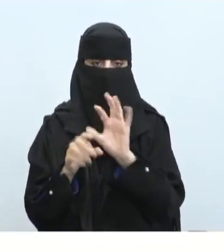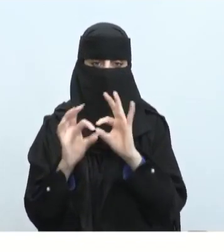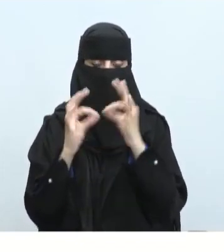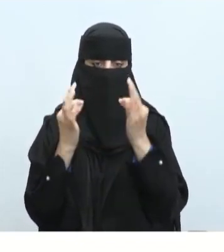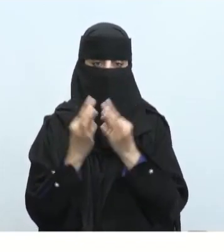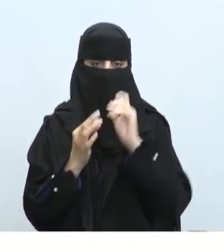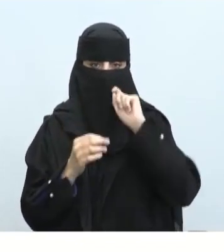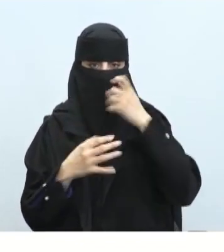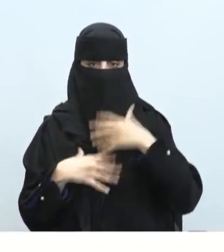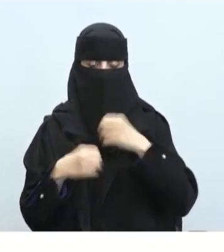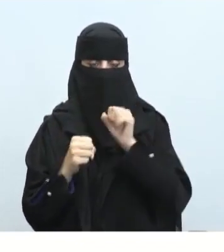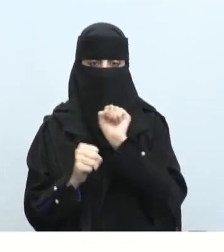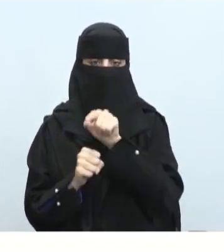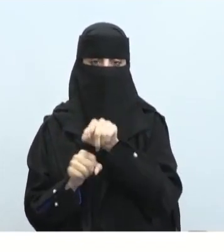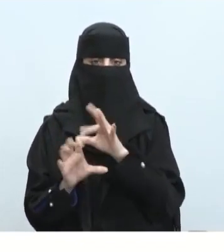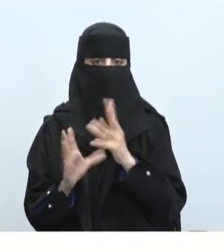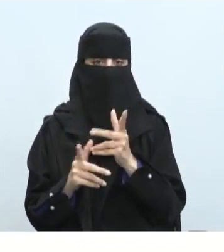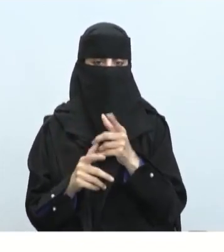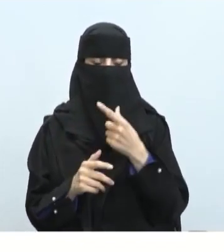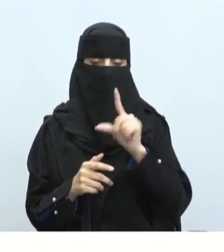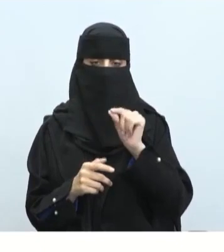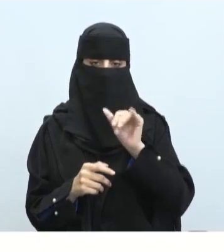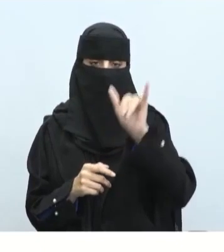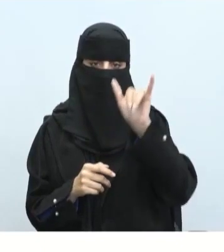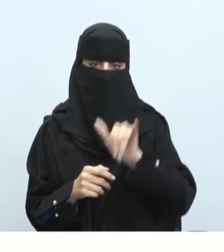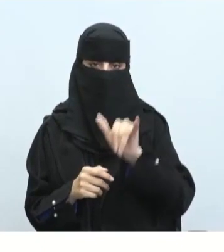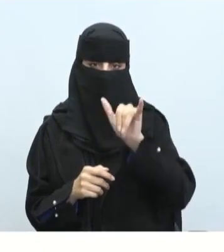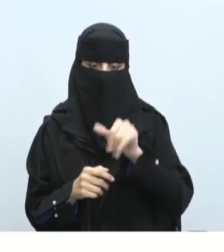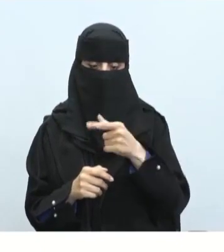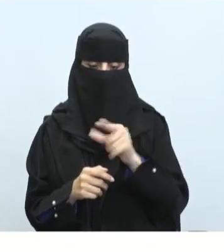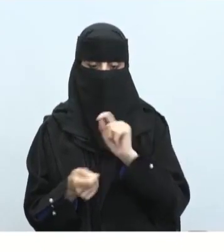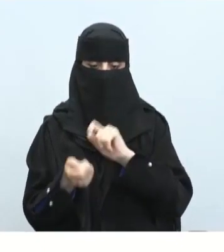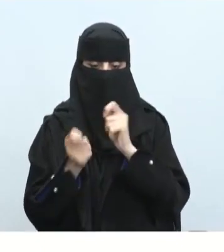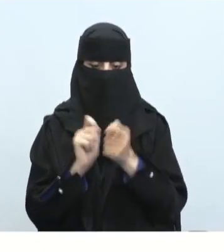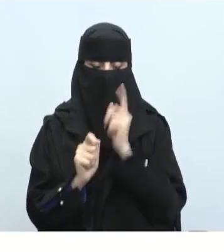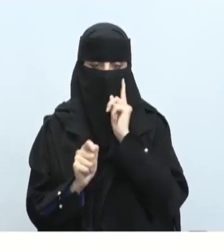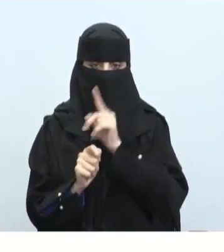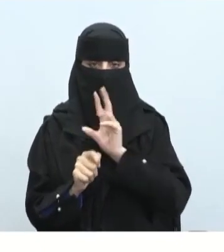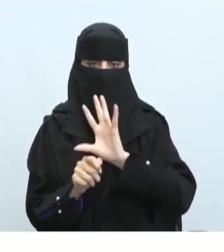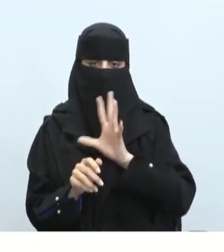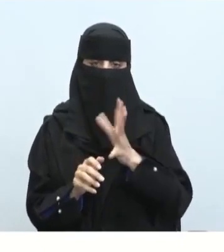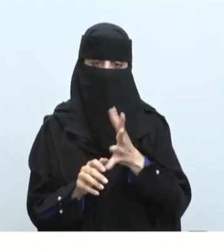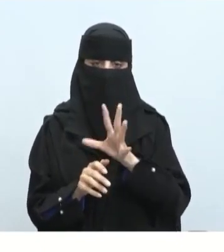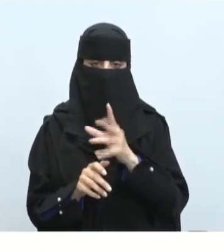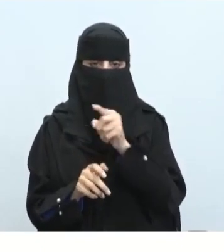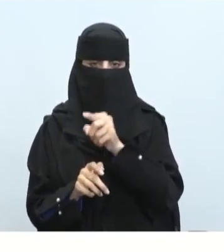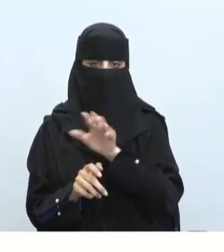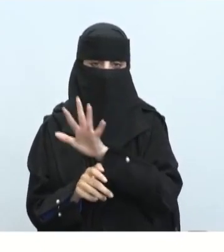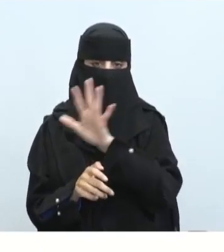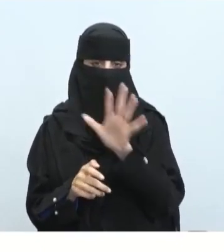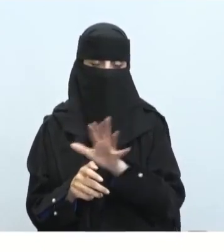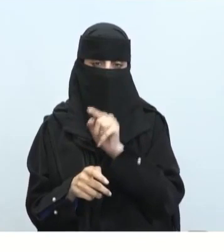نتذكر بان علامه النصب هي الياء اذا ستكون الجمله بهذا الشكل